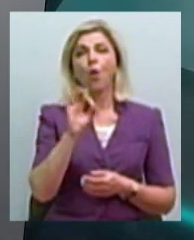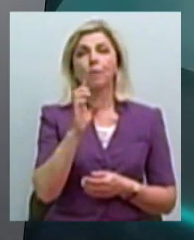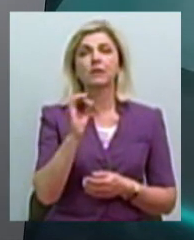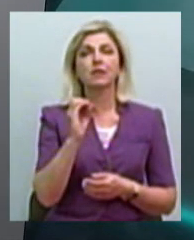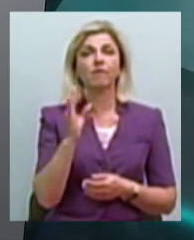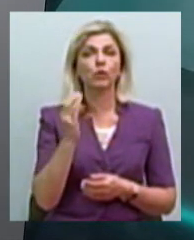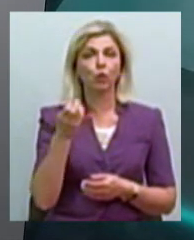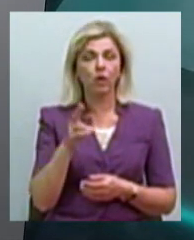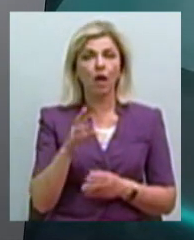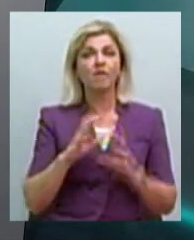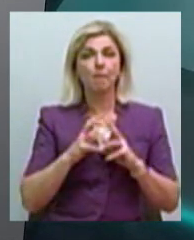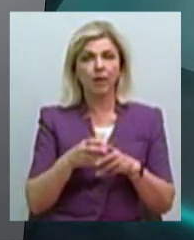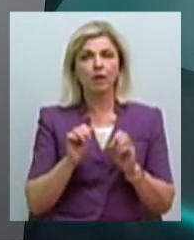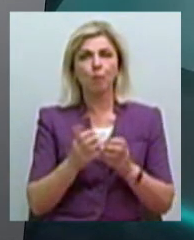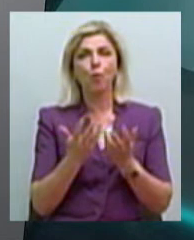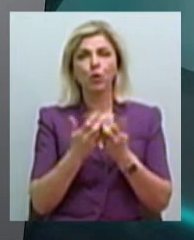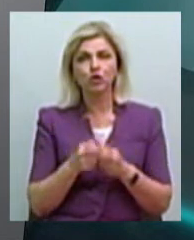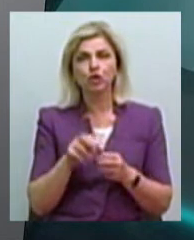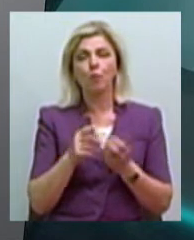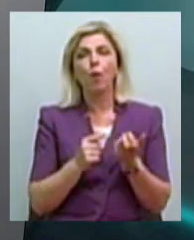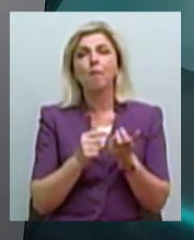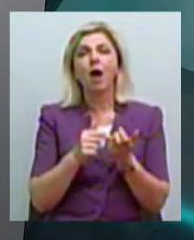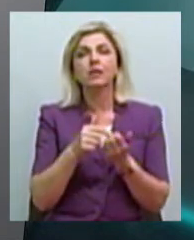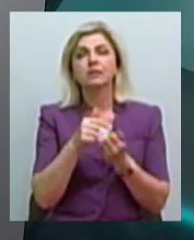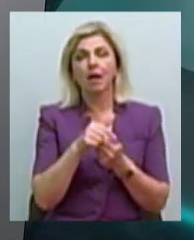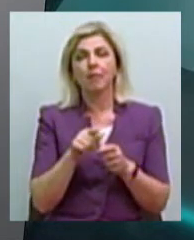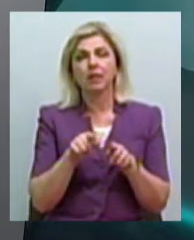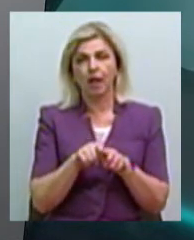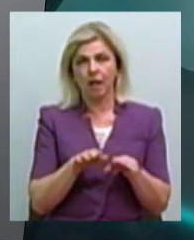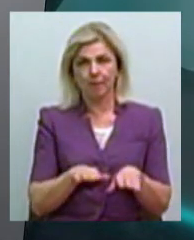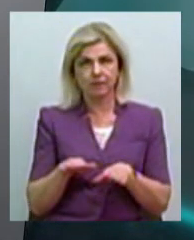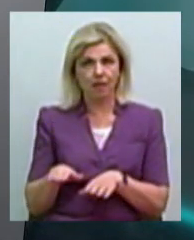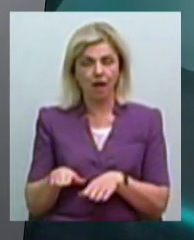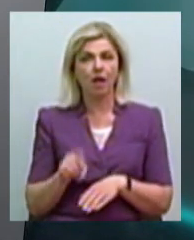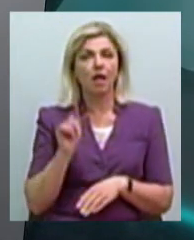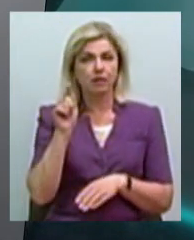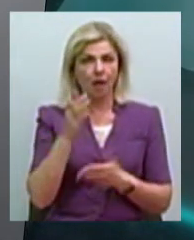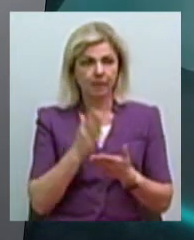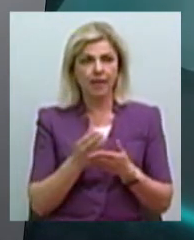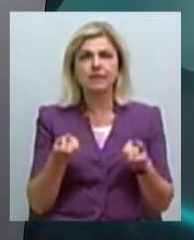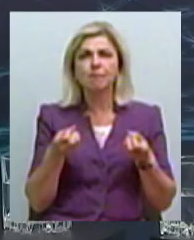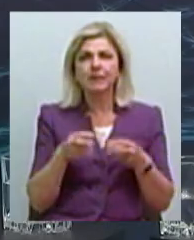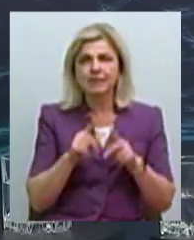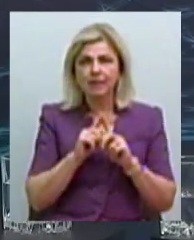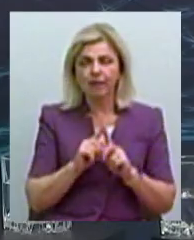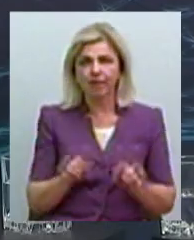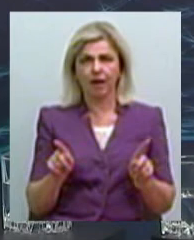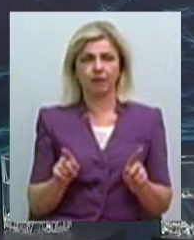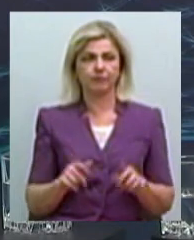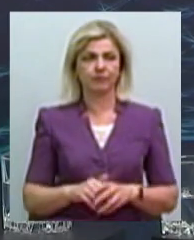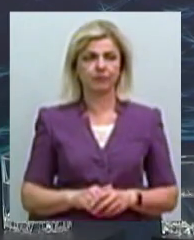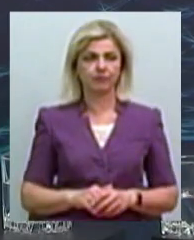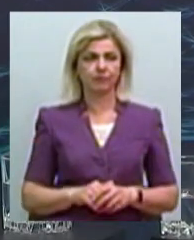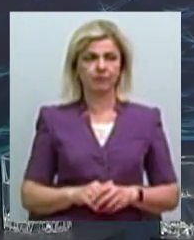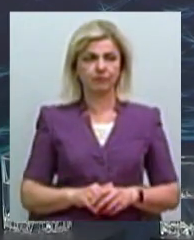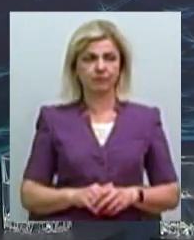можно пересчитать по пальцам, да, такого уровня, тем более вот в таких местах. Там есть определенная специфика, поэтому всем, ну,